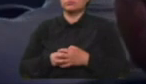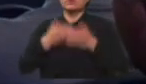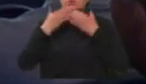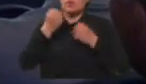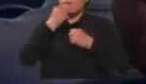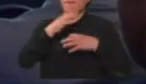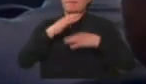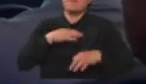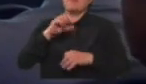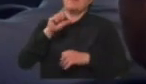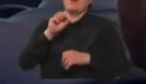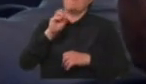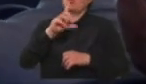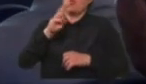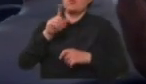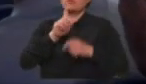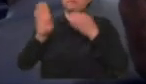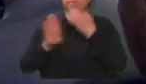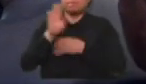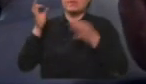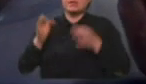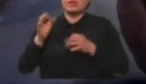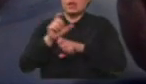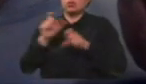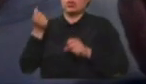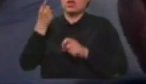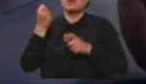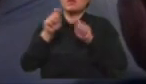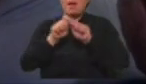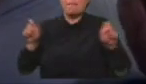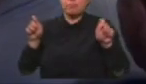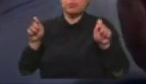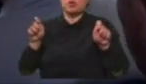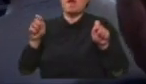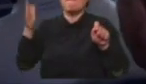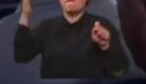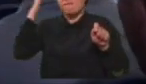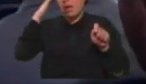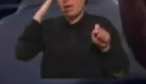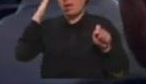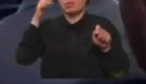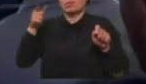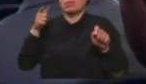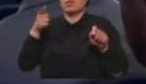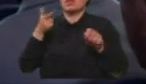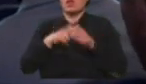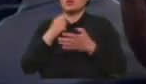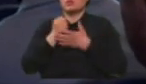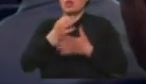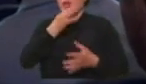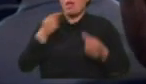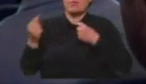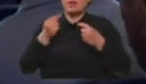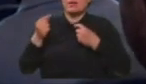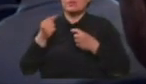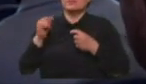Dziękuję bardzo panu Pawłowi za wystąpienie. Szanowni Państwo, teraz czas na chwilę przerwy. Wiadomo, że o niektórych kwestiach najlepiej